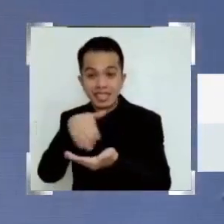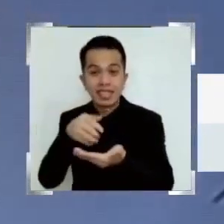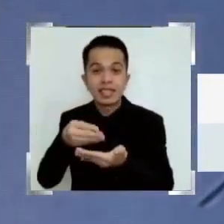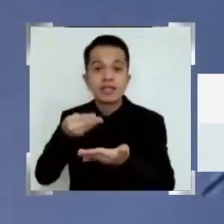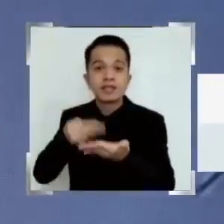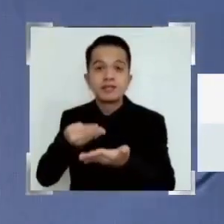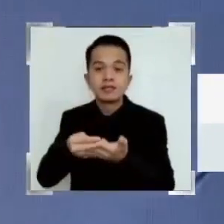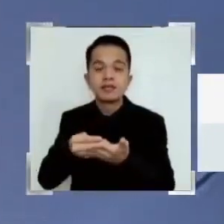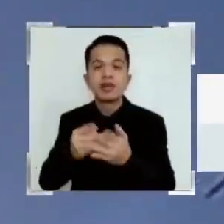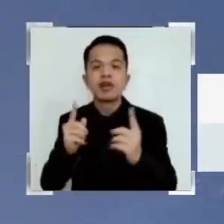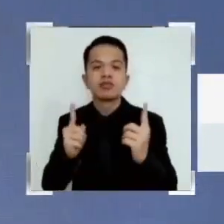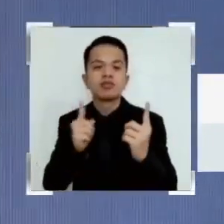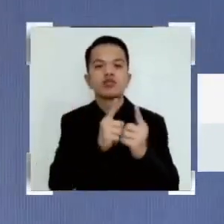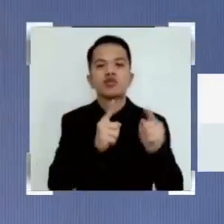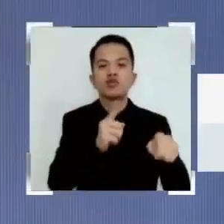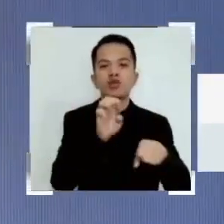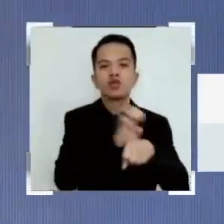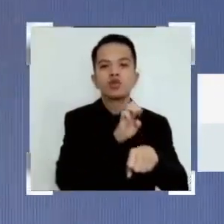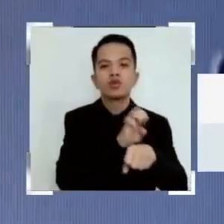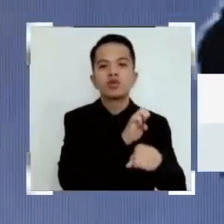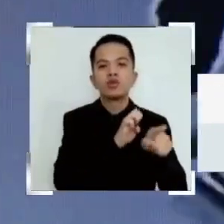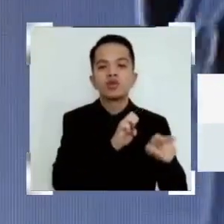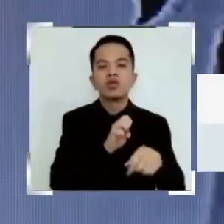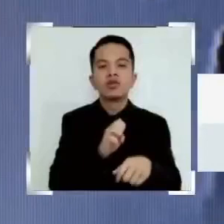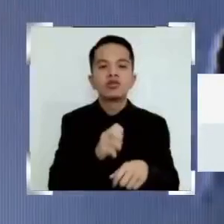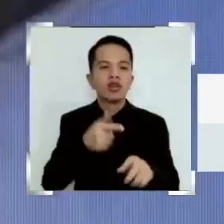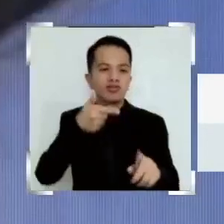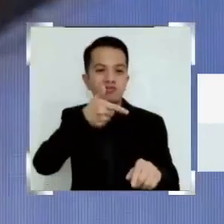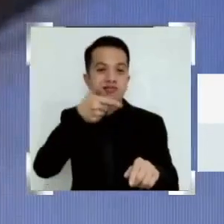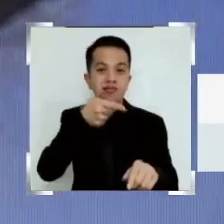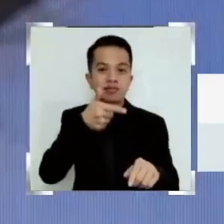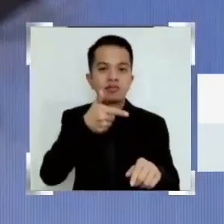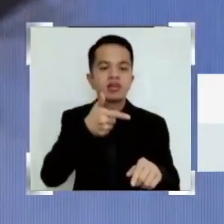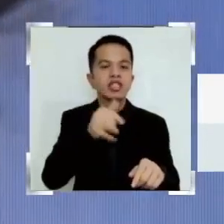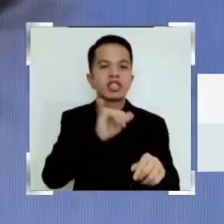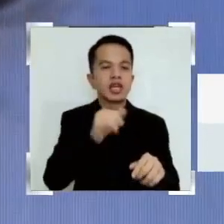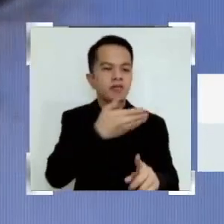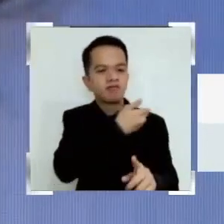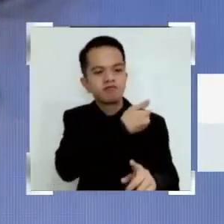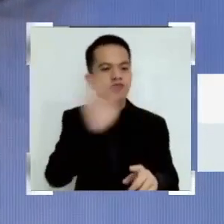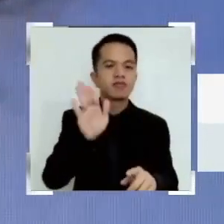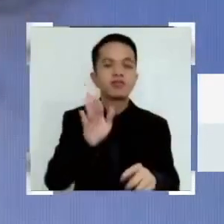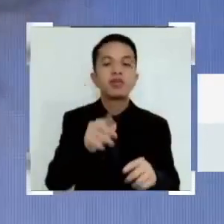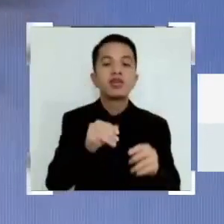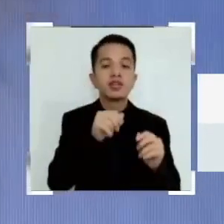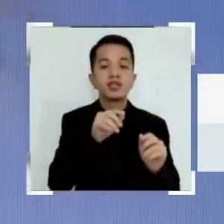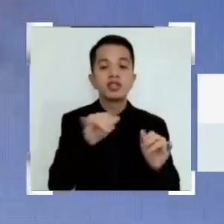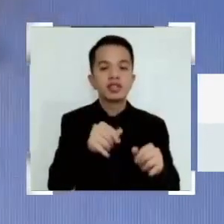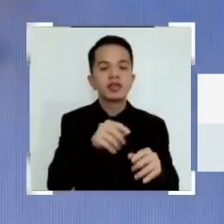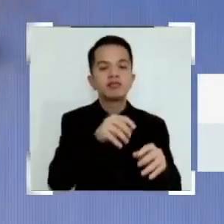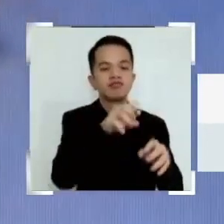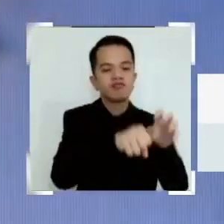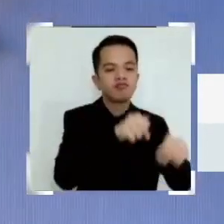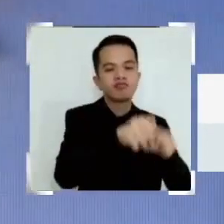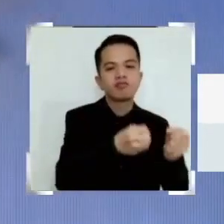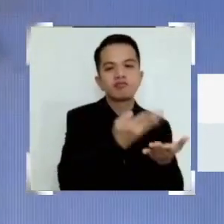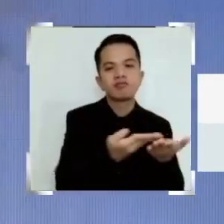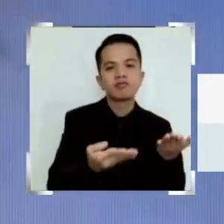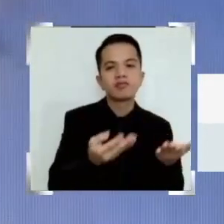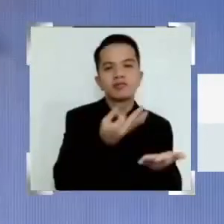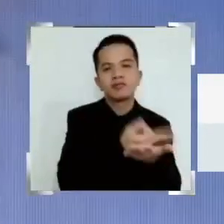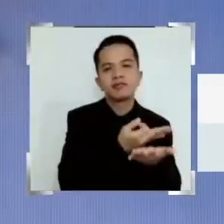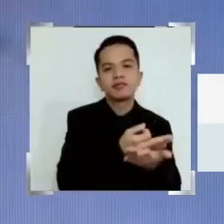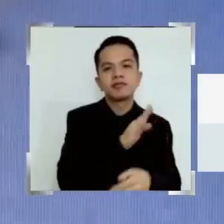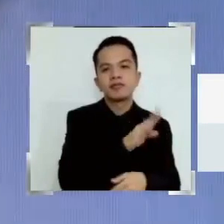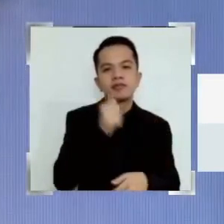isa pang empleyado. Tinutukan niya ito ng baril at sinampal. Tinangay din ng salary ng mga gamit at pera ng babae. Pinapasok